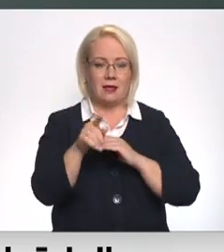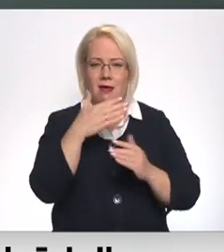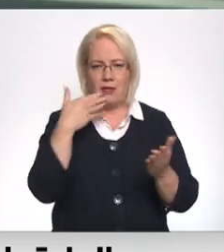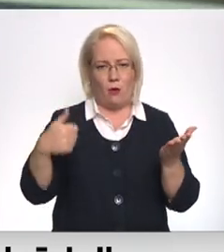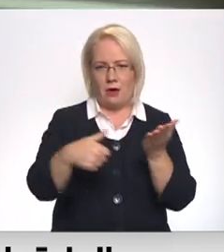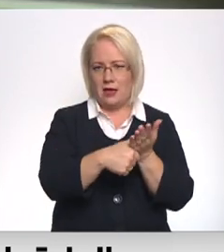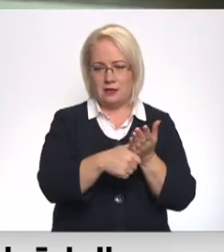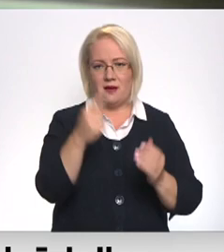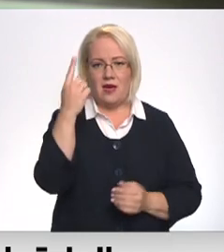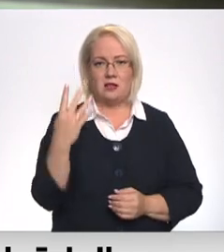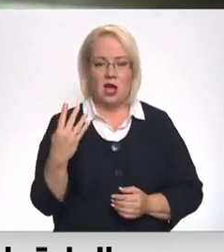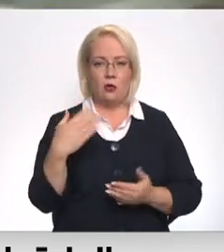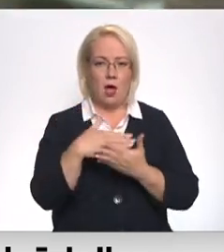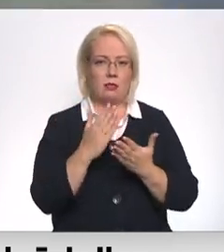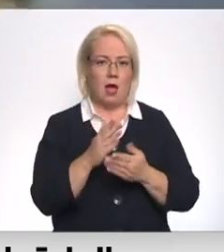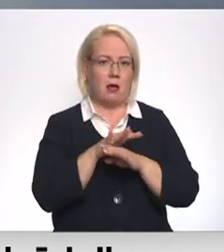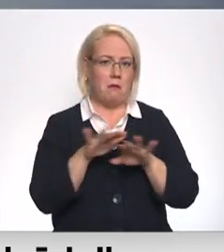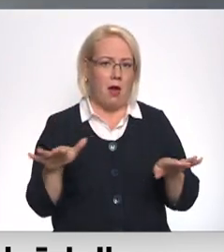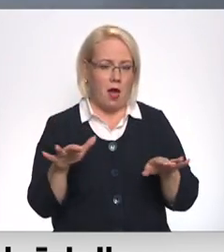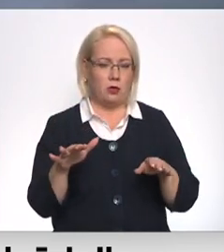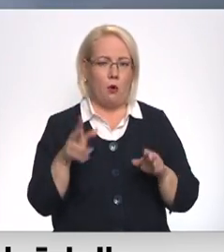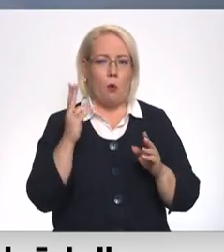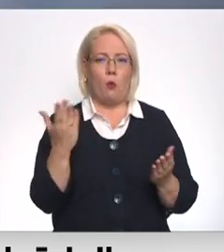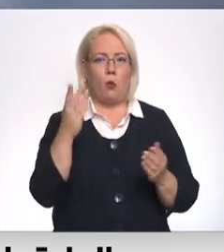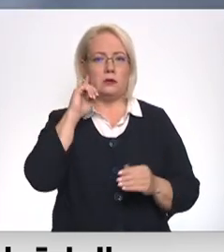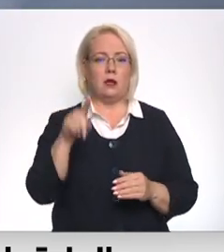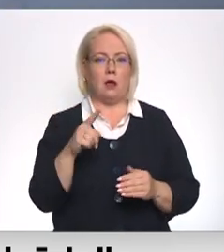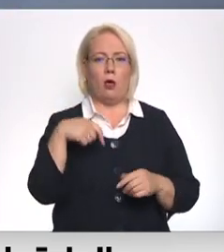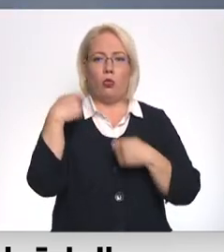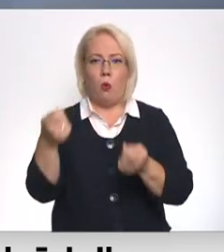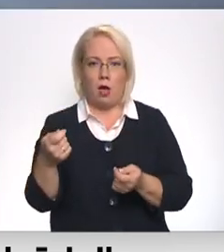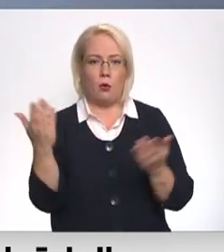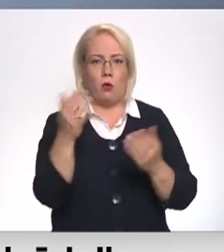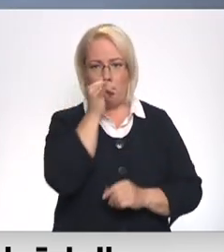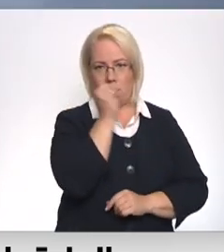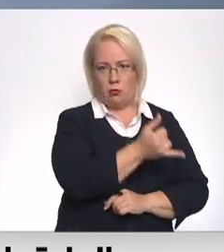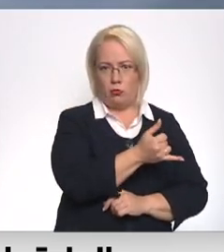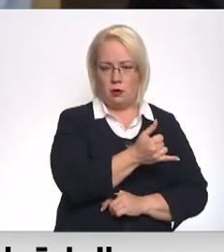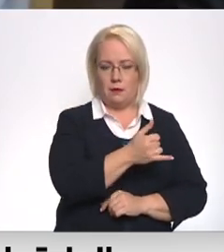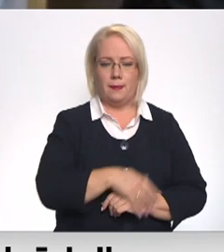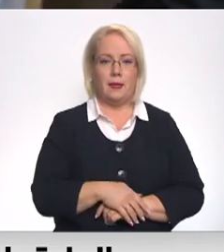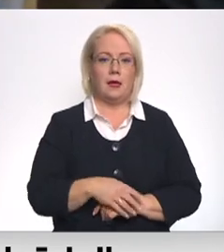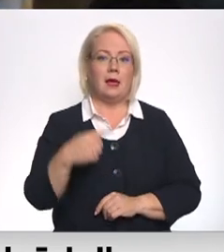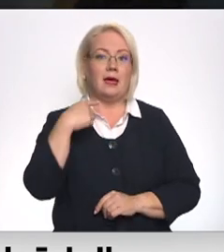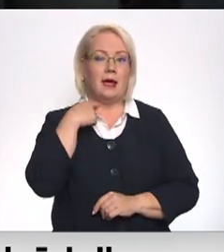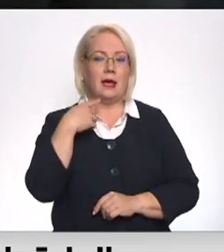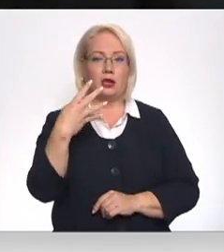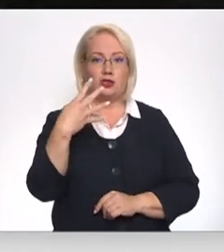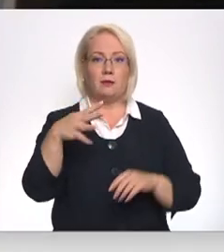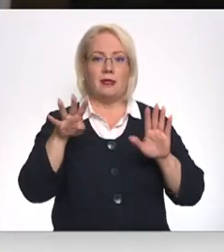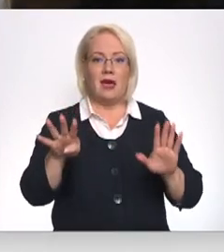piereģistrēta 4. Daļa bērnu. Un kā zināt, kuram dot ēdienu, bet kuram ne? Rīgas